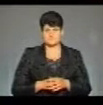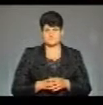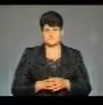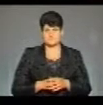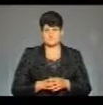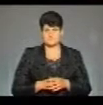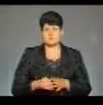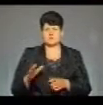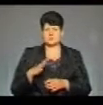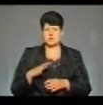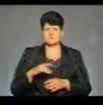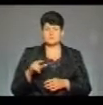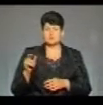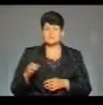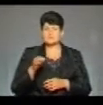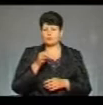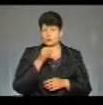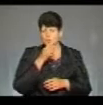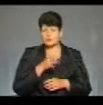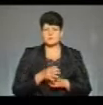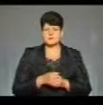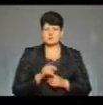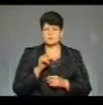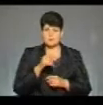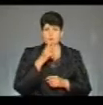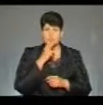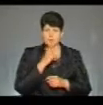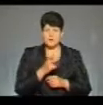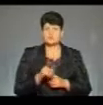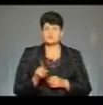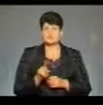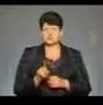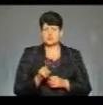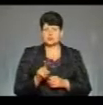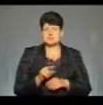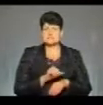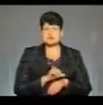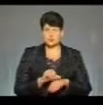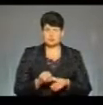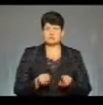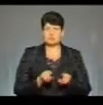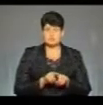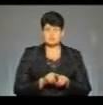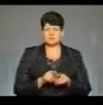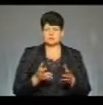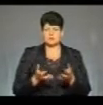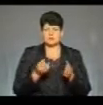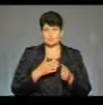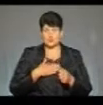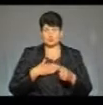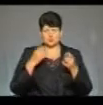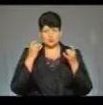Ми чекаємо, що людям дуже сподобається, що вони побачать, що теж на за кордоном люди теж підтримують нашу культуру